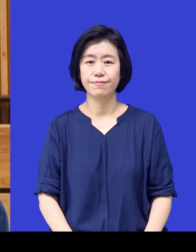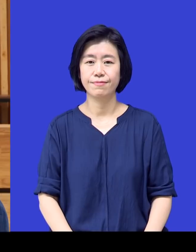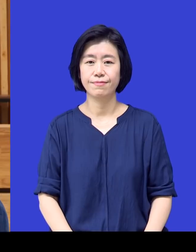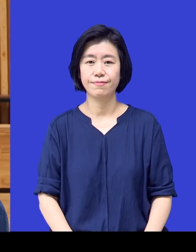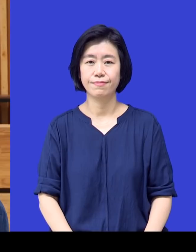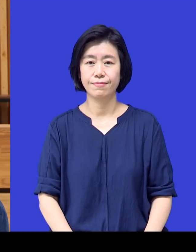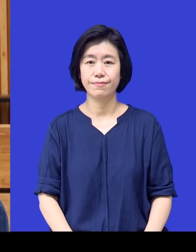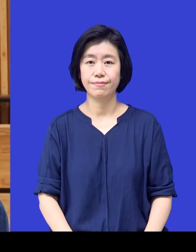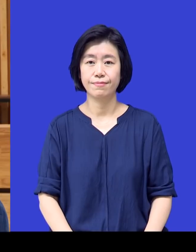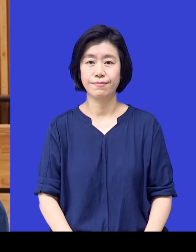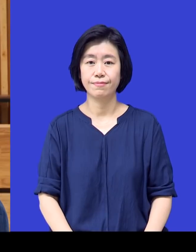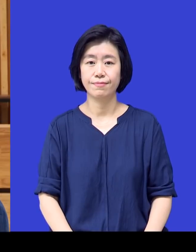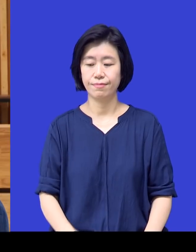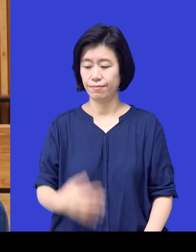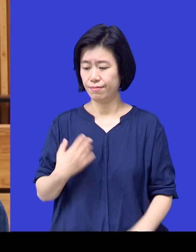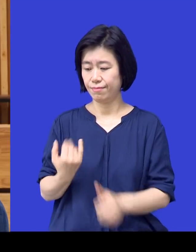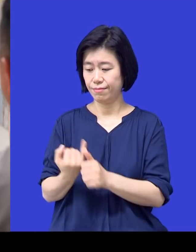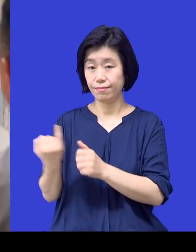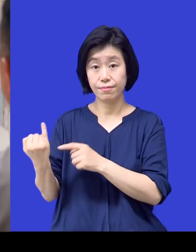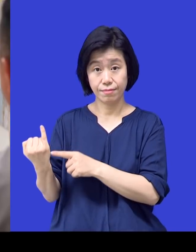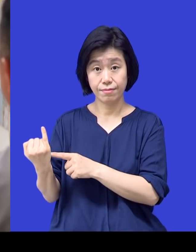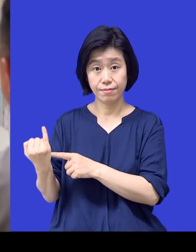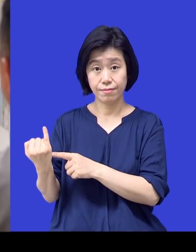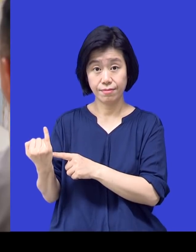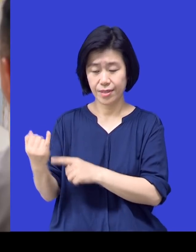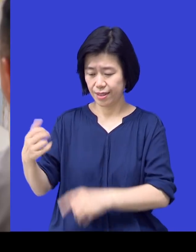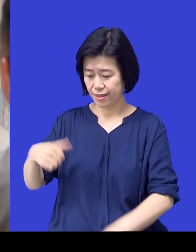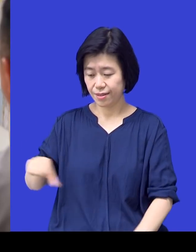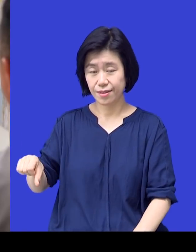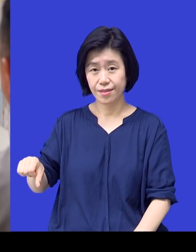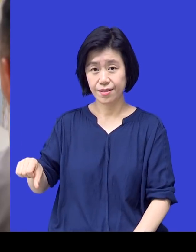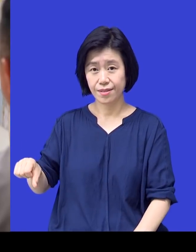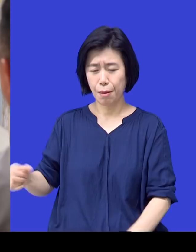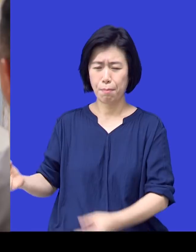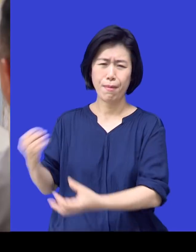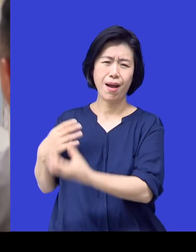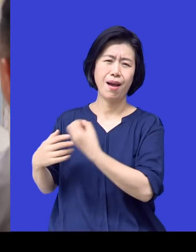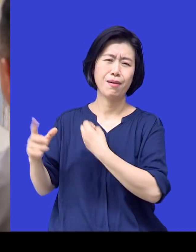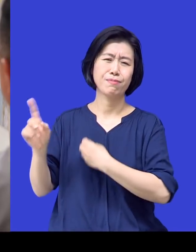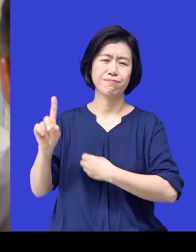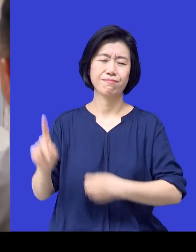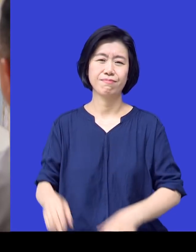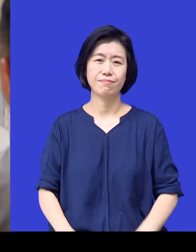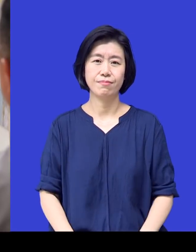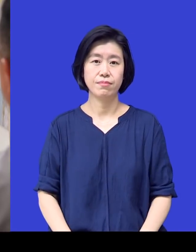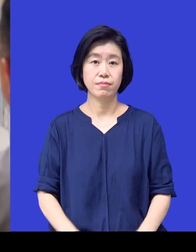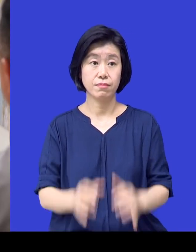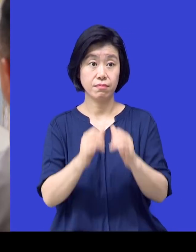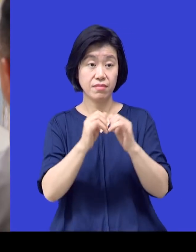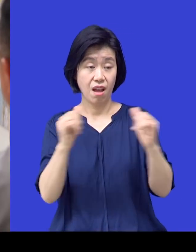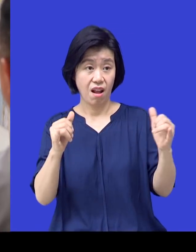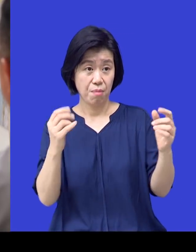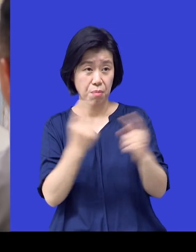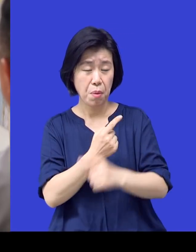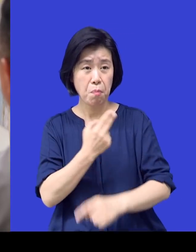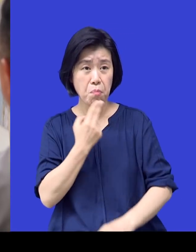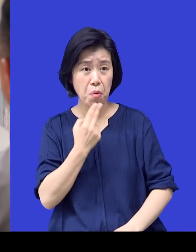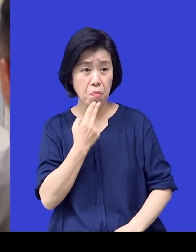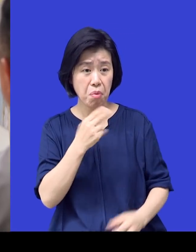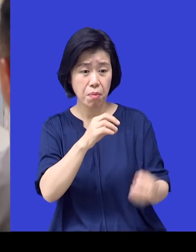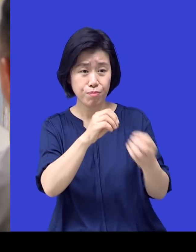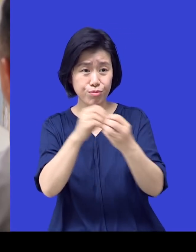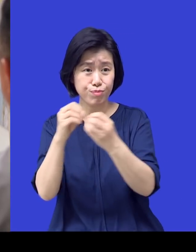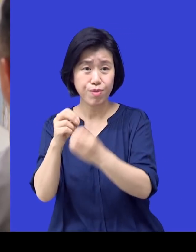그렇군요. 그러면서 이제 아내와 아이들한테 네. 제일 많이 듣는 얘기가 사람은 변하지 않는다고 하는데 특히